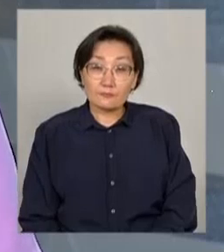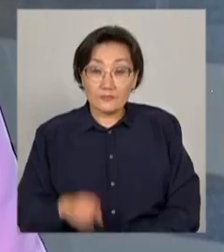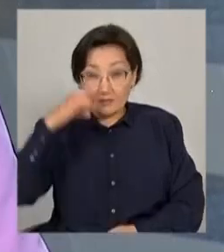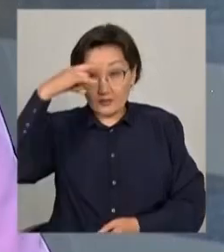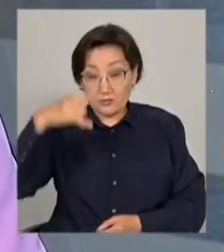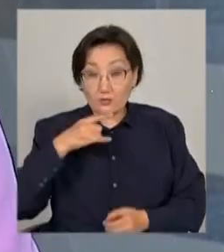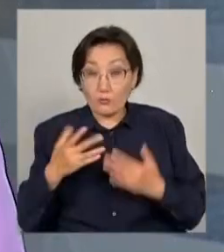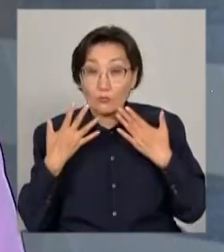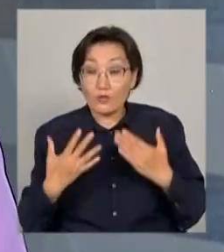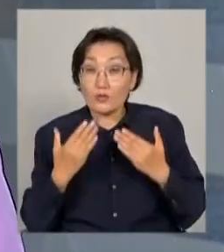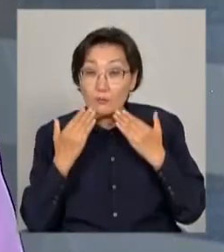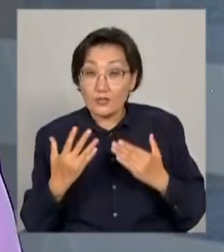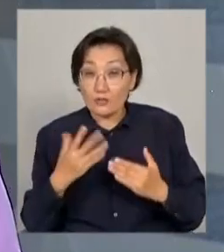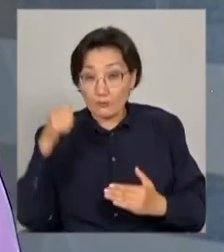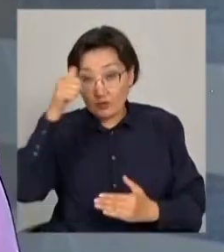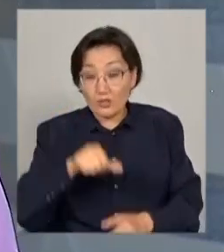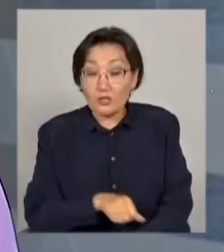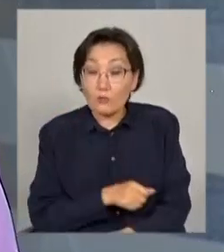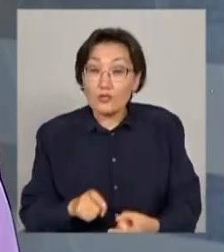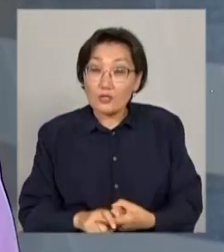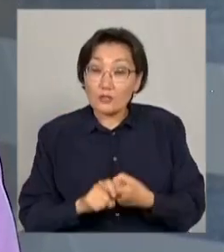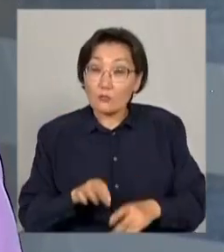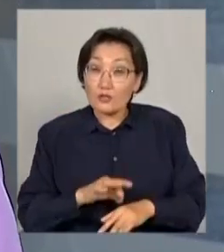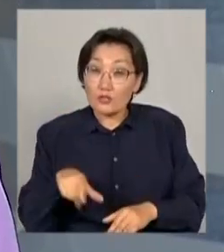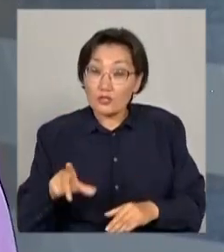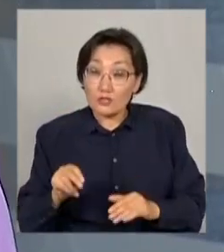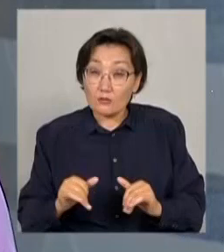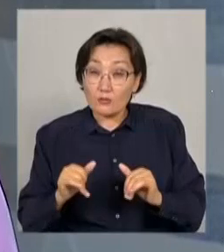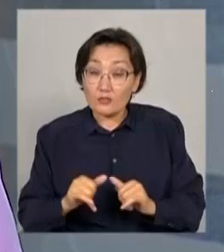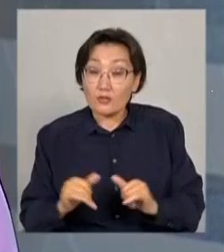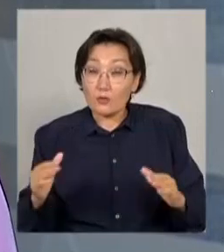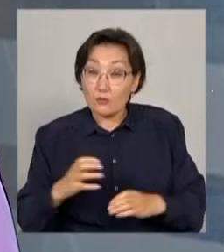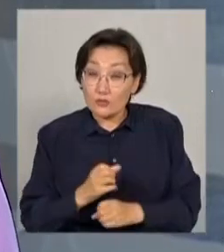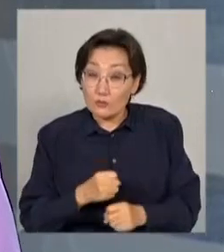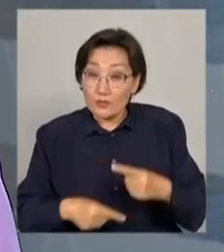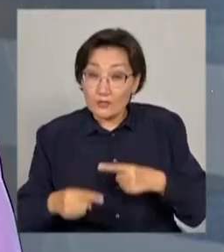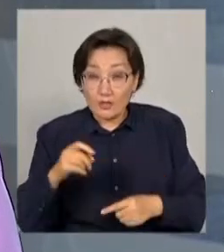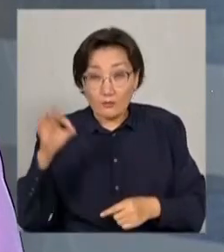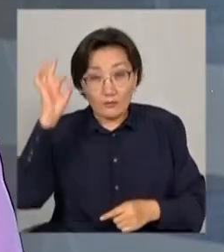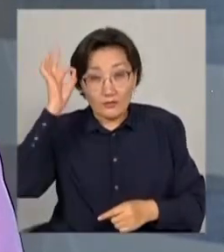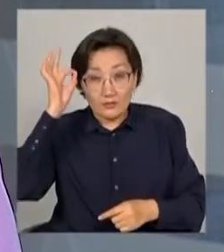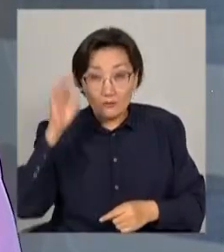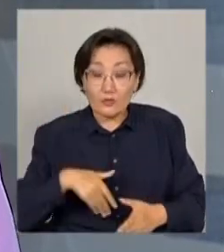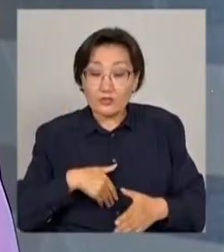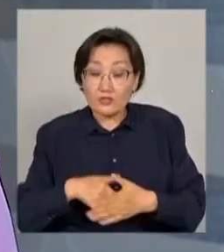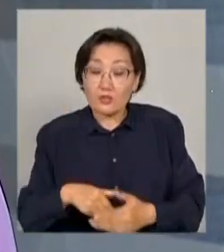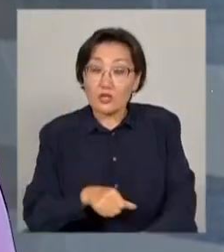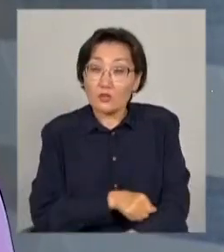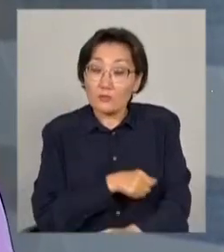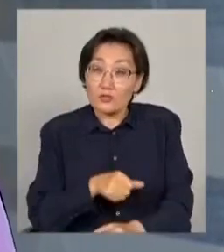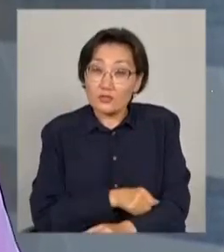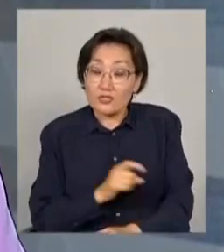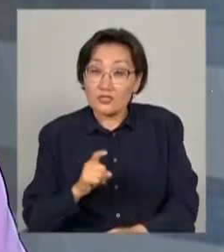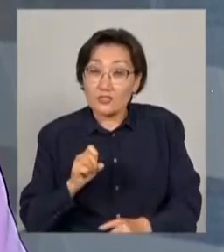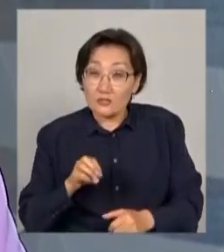Елімізде соңғы 5 жылда нашақорлыққа тәуелді науқастар саны кеміген. Есесіне психобелсенді синтетикалық есірткі заттарына